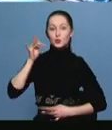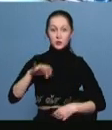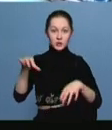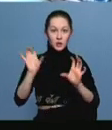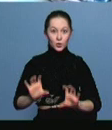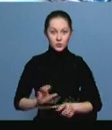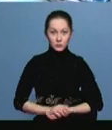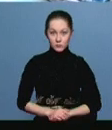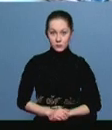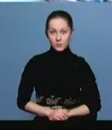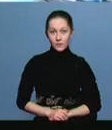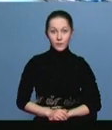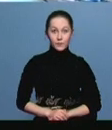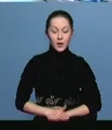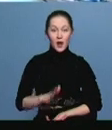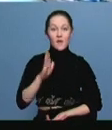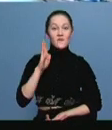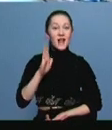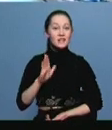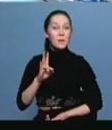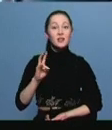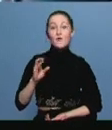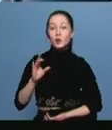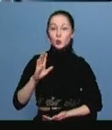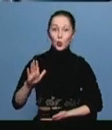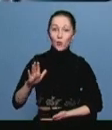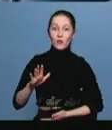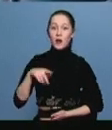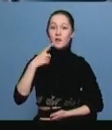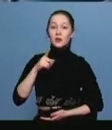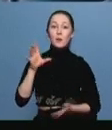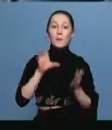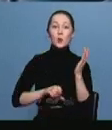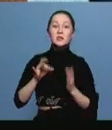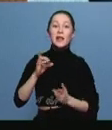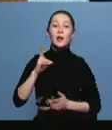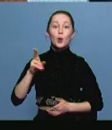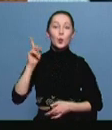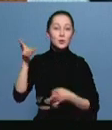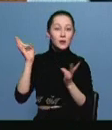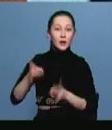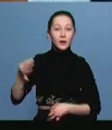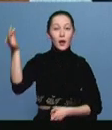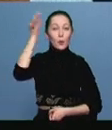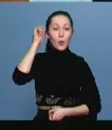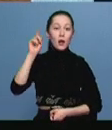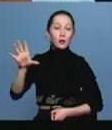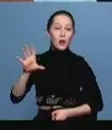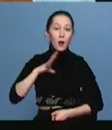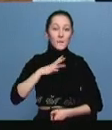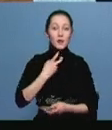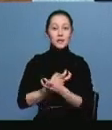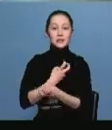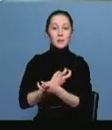законодательство. Владимир Невостроев считает, после иркутской трагедии сделать это просто необходимо. Напомню, там от